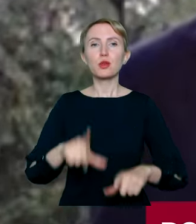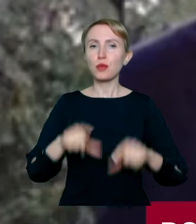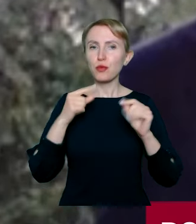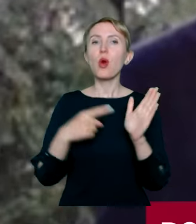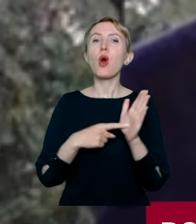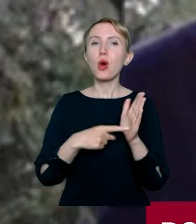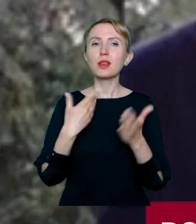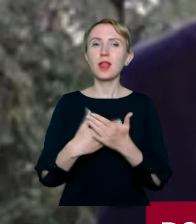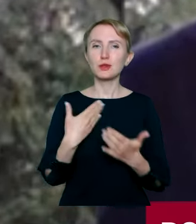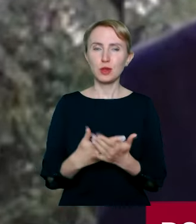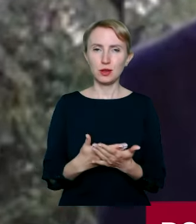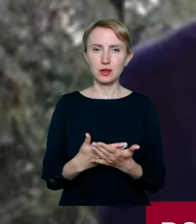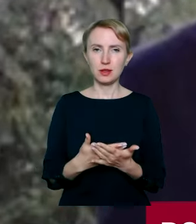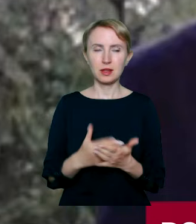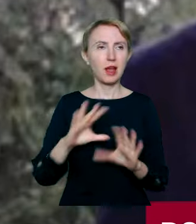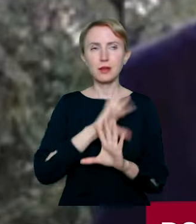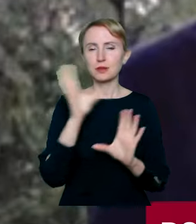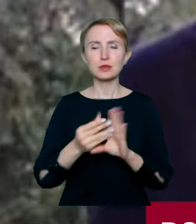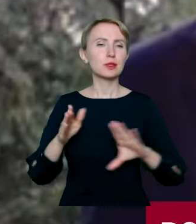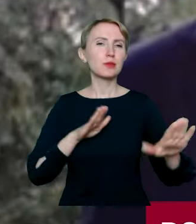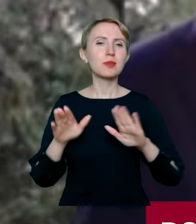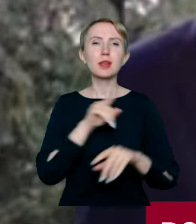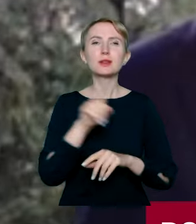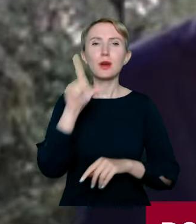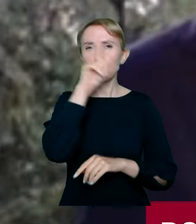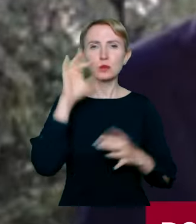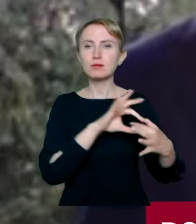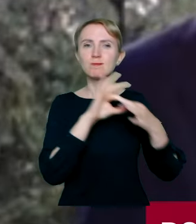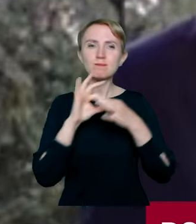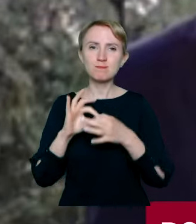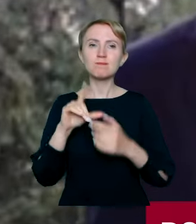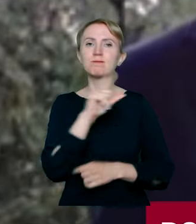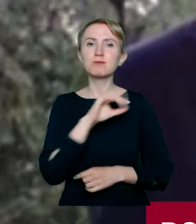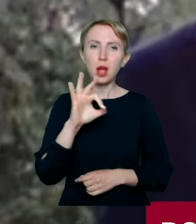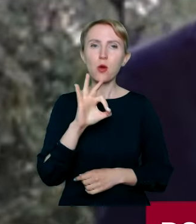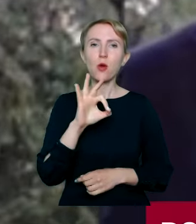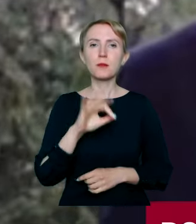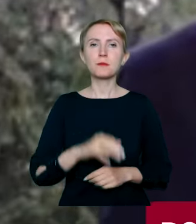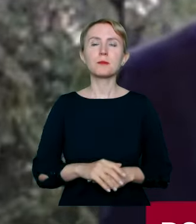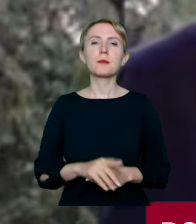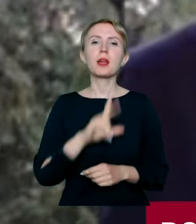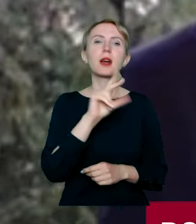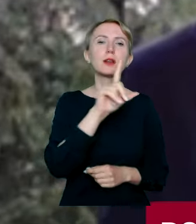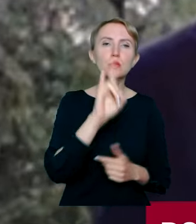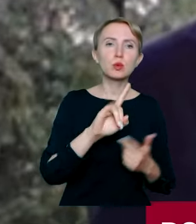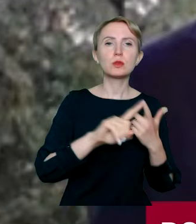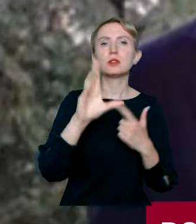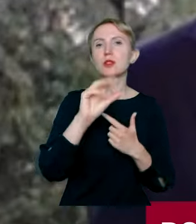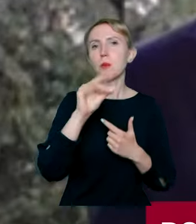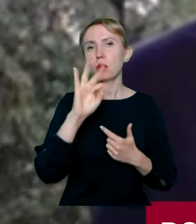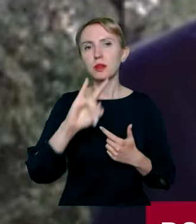tłumaczy, dlaczego w tych wszystkich miejscach, w których ludzie związani ze środowiskiem Platformy, właśnie jak Kartuzy, właśnie jak Szemud, właśnie